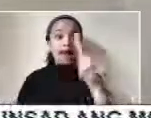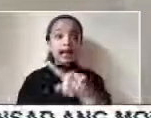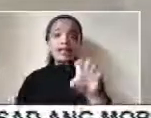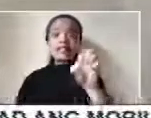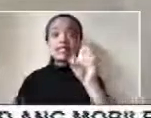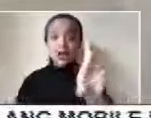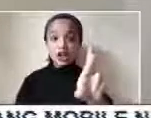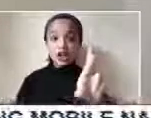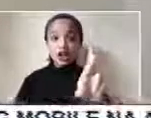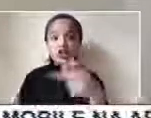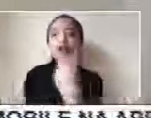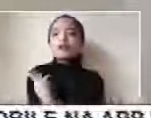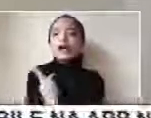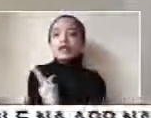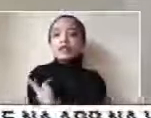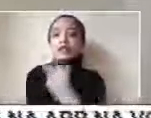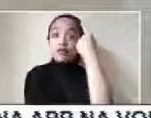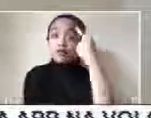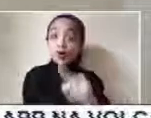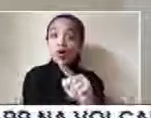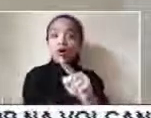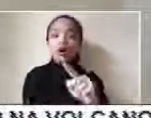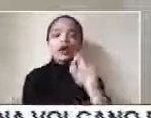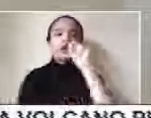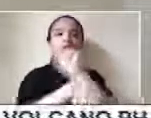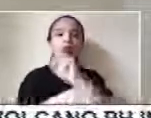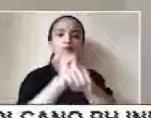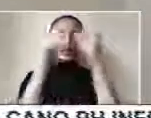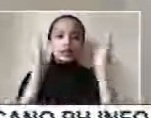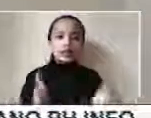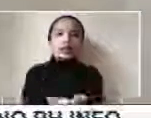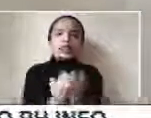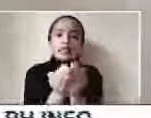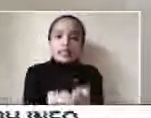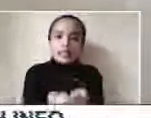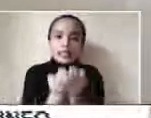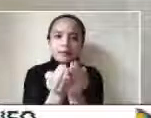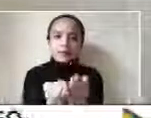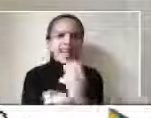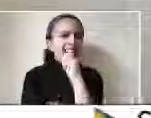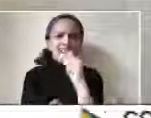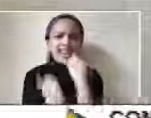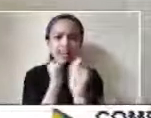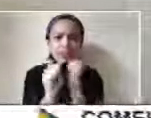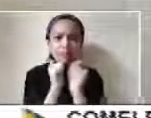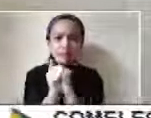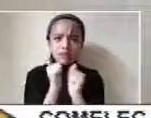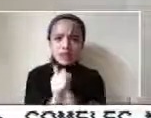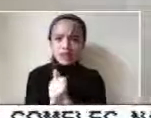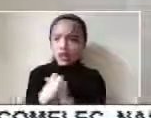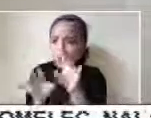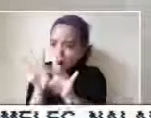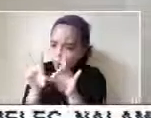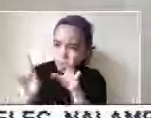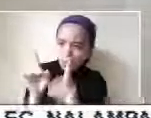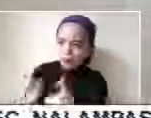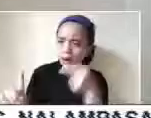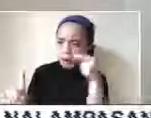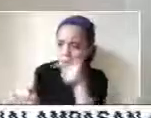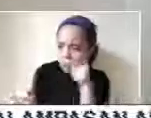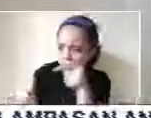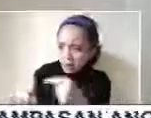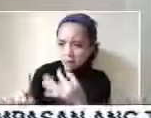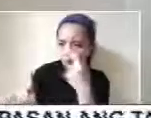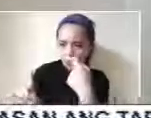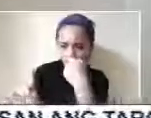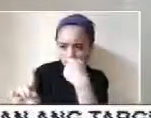sa mga barko. So dahil ito'y condition sa kanilang employment, hindi na po ito favoritism. It is ensuring na